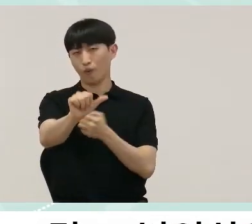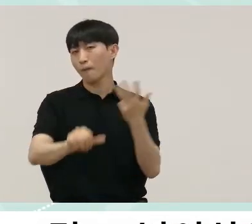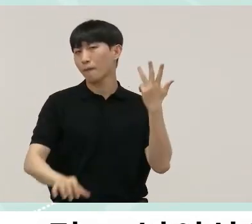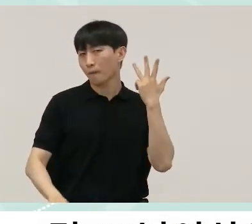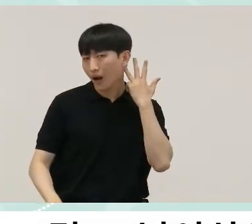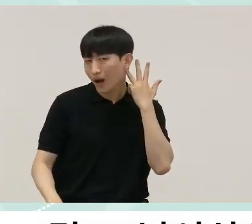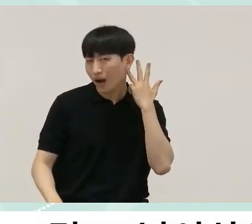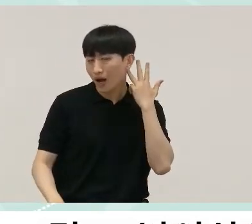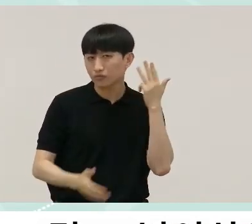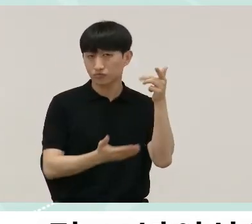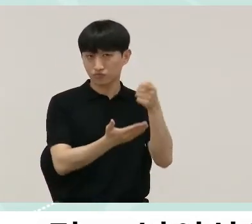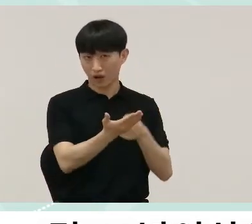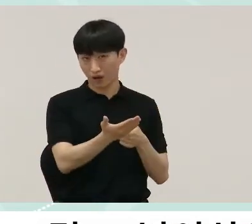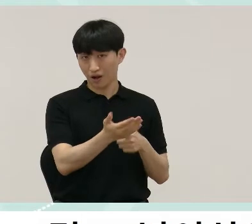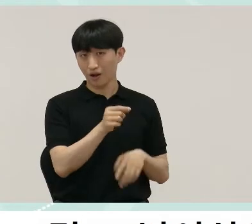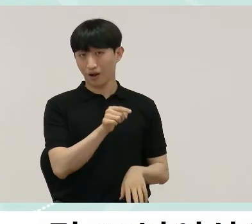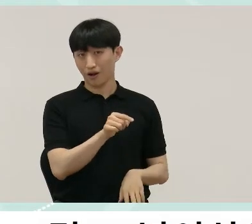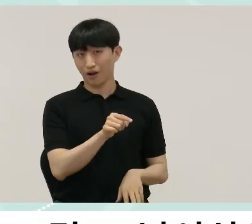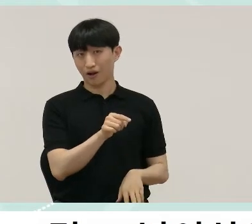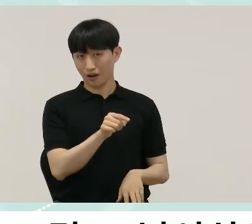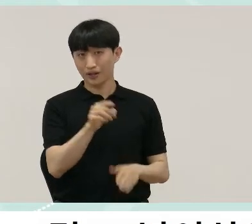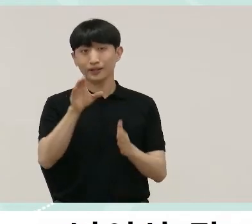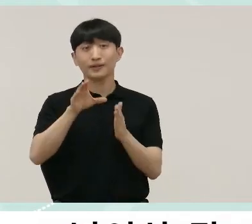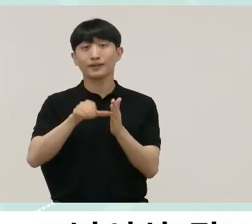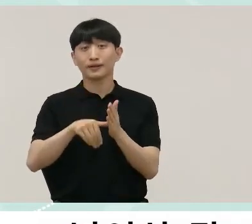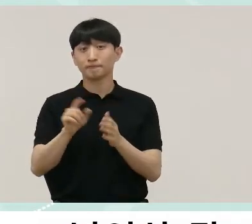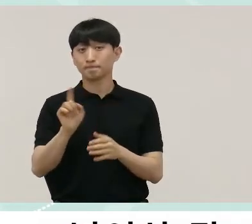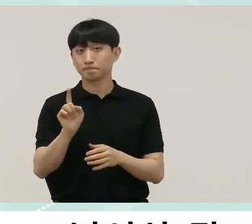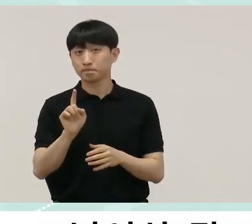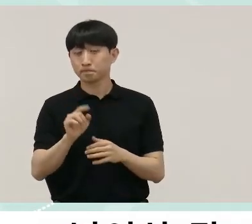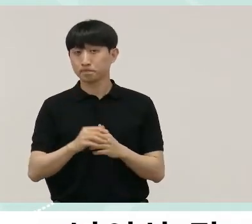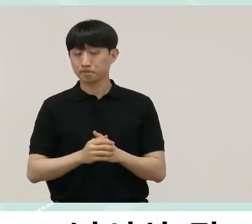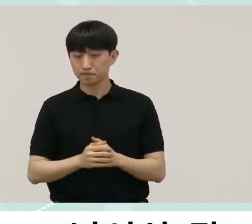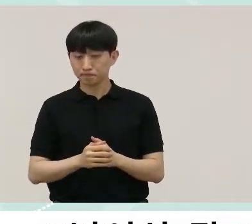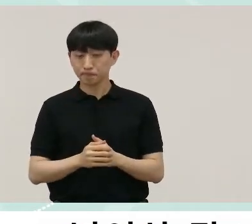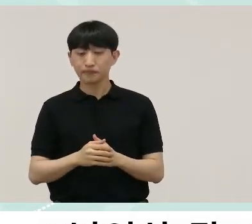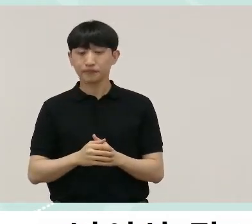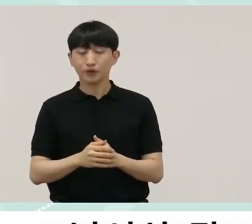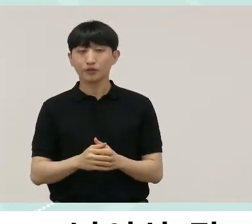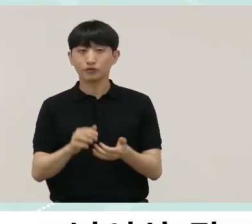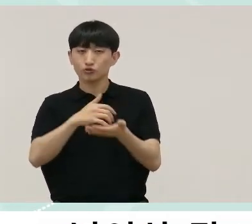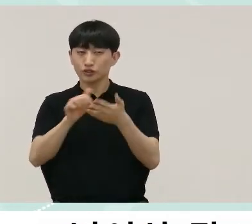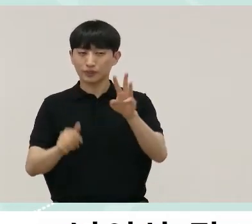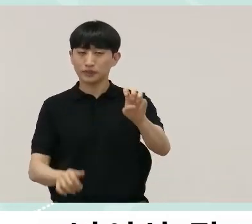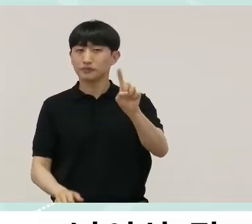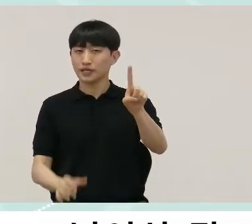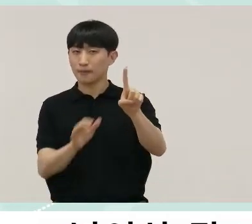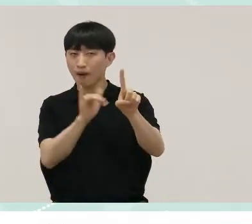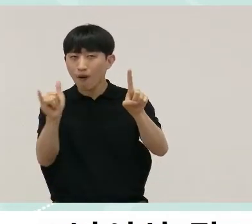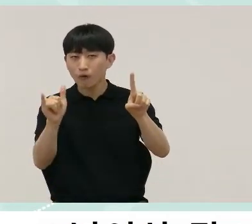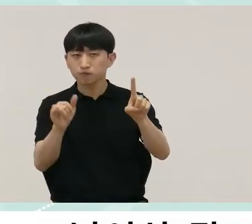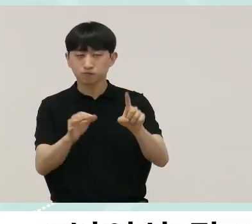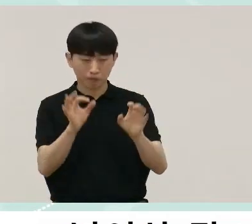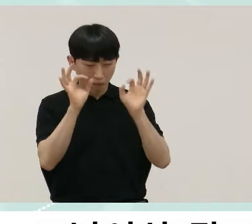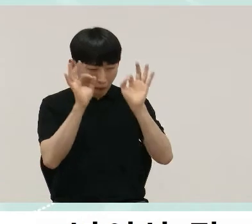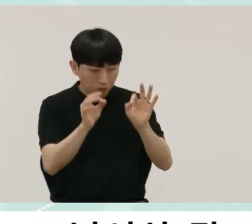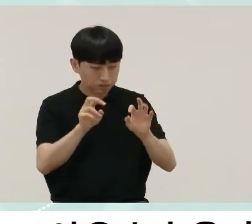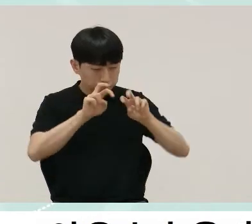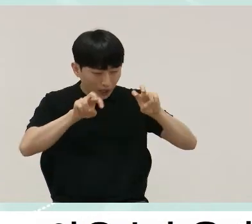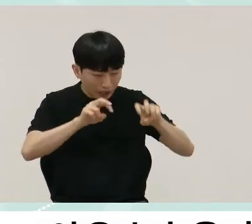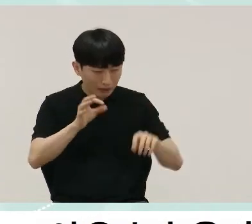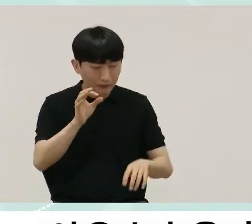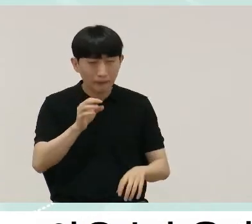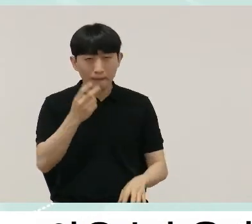다음에 두 번째 인공호흡 수술을 한 경우 32명을 대상으로 분석을 해보니